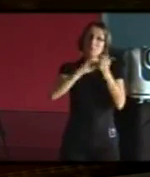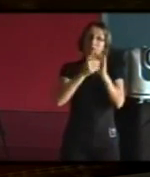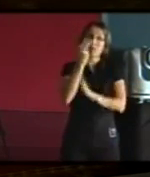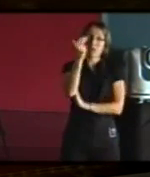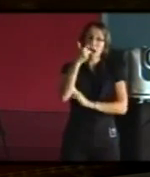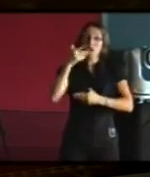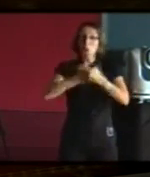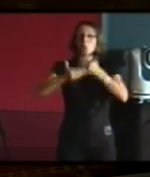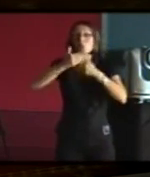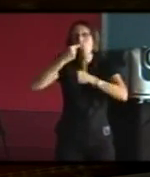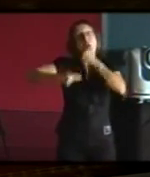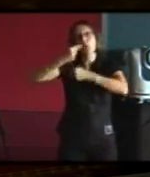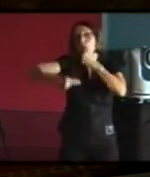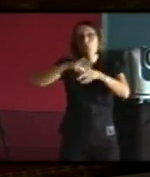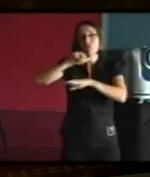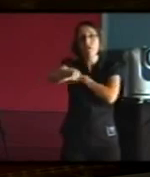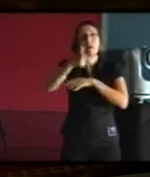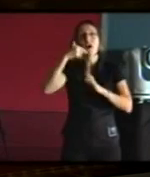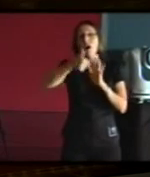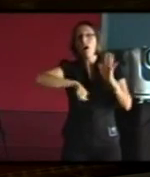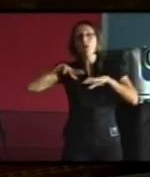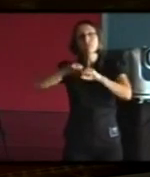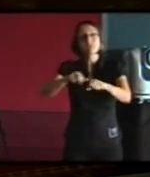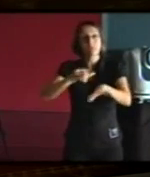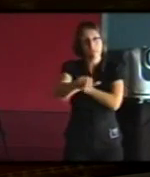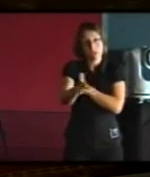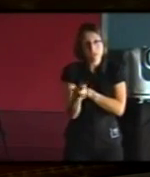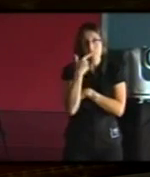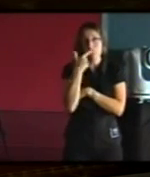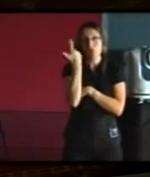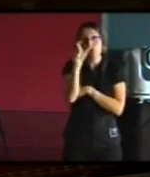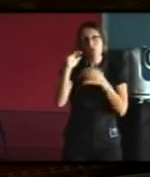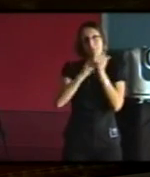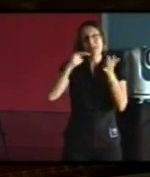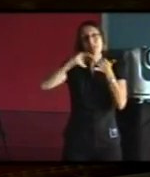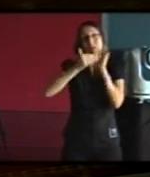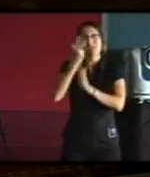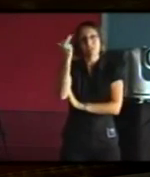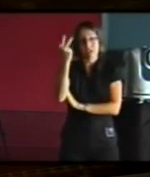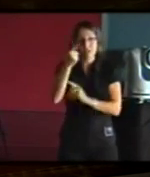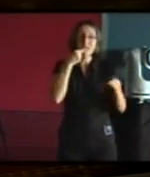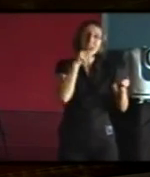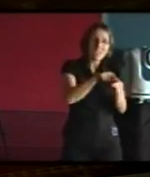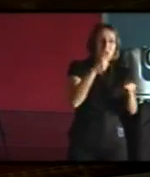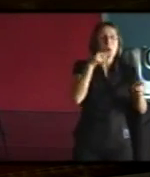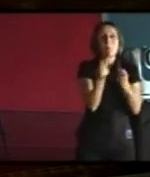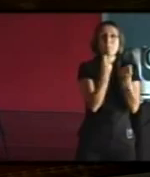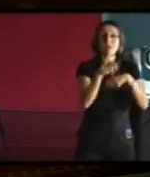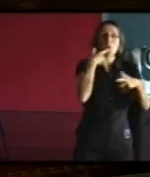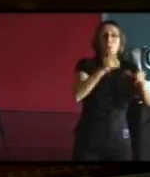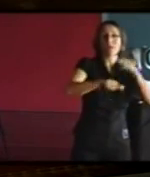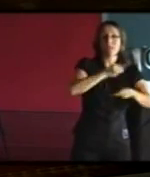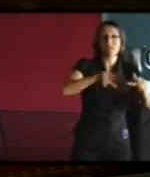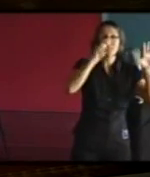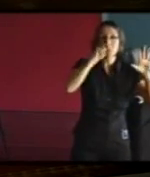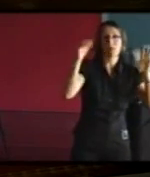ou qui vont être livrés dans les 18 mois qui viennent. 200 000 mètres carrés pour un marché locatif qui est de 80 000 par an. Et ces 200